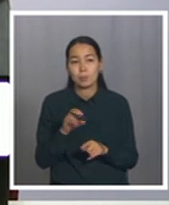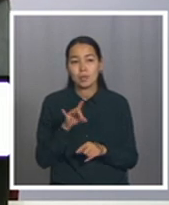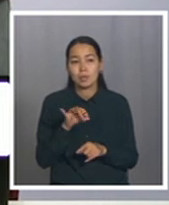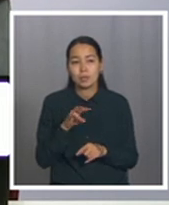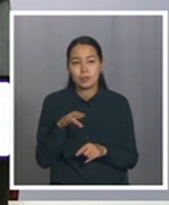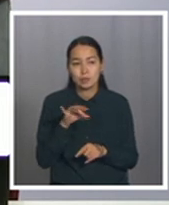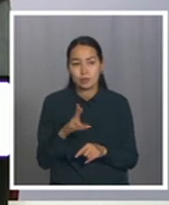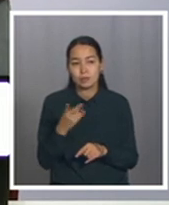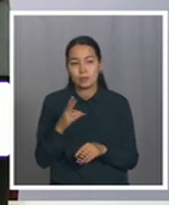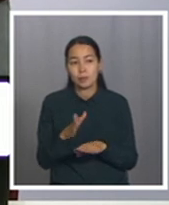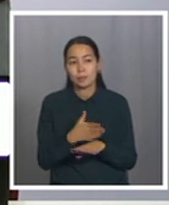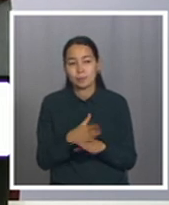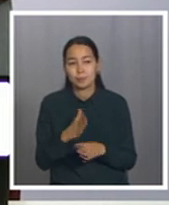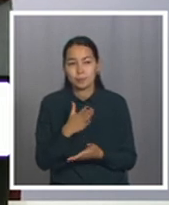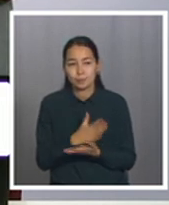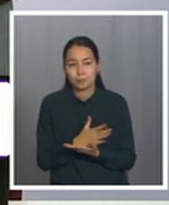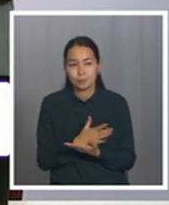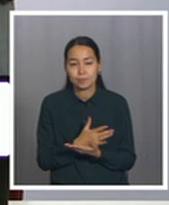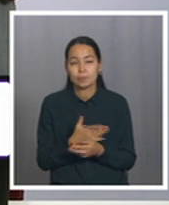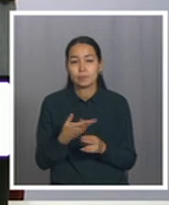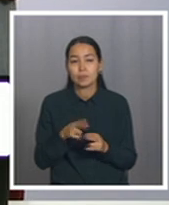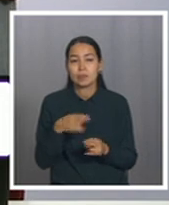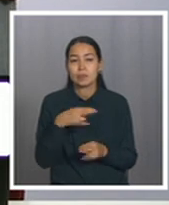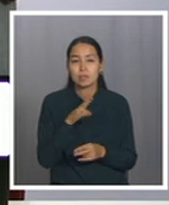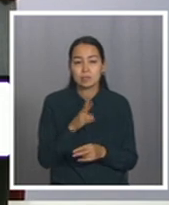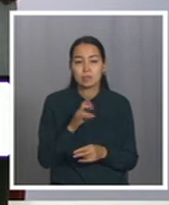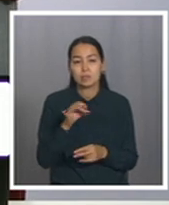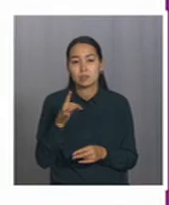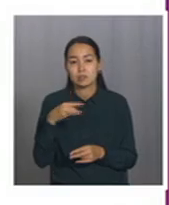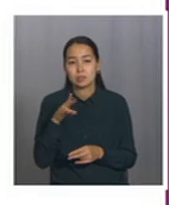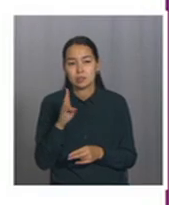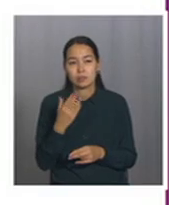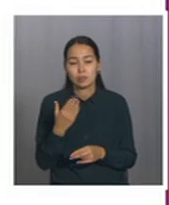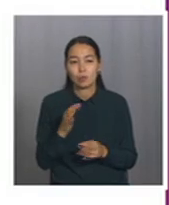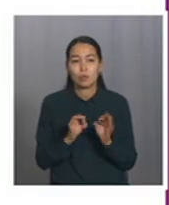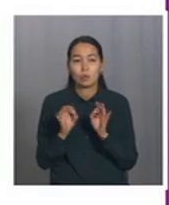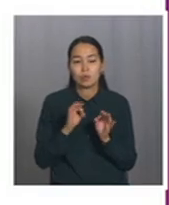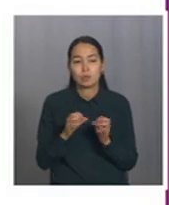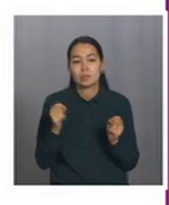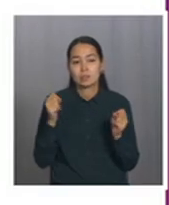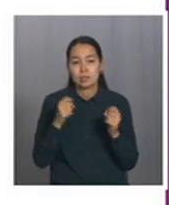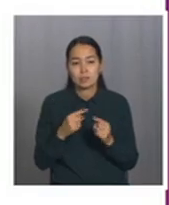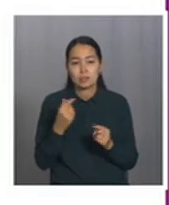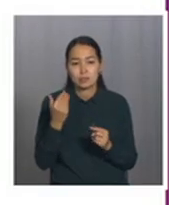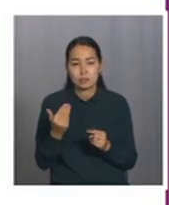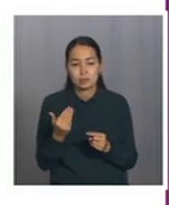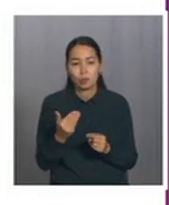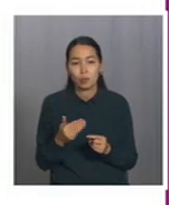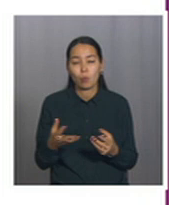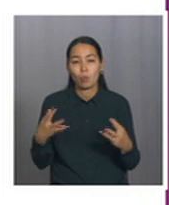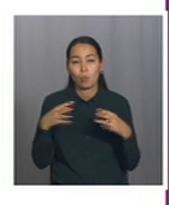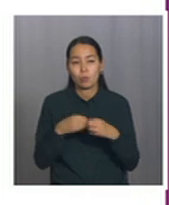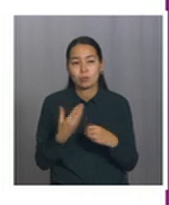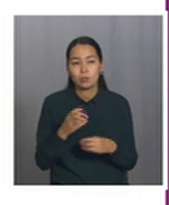экиге бөлүнөт. ДНК жана РНК молекулаларына сайкес келетин ортак азот